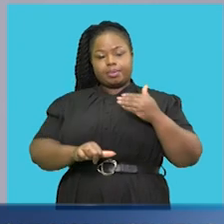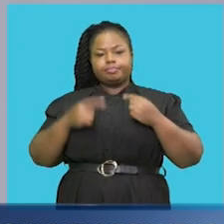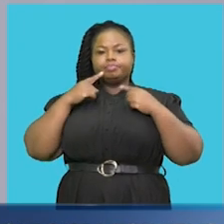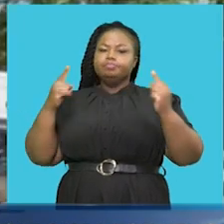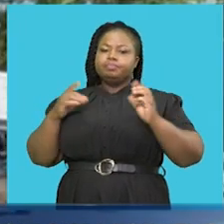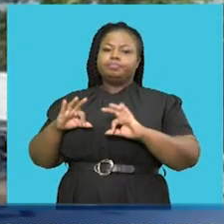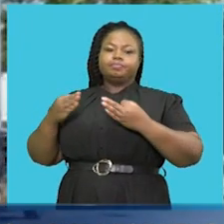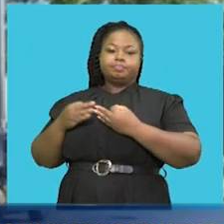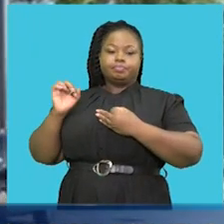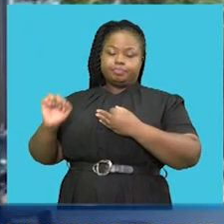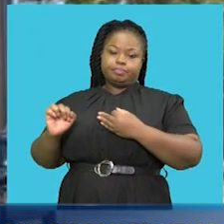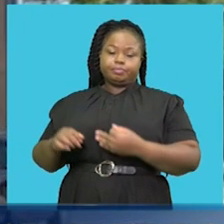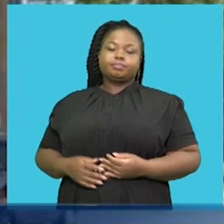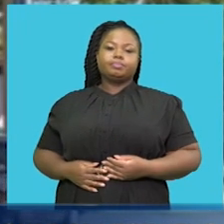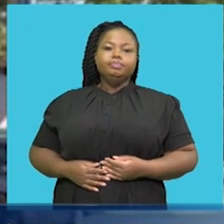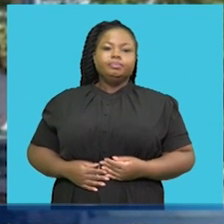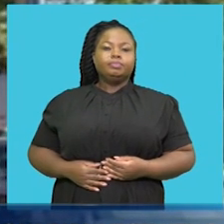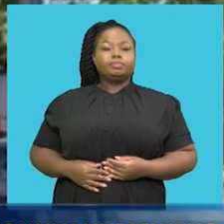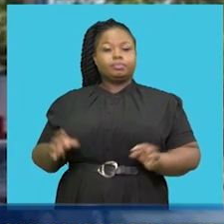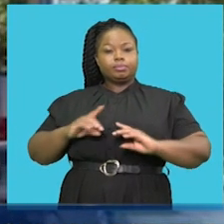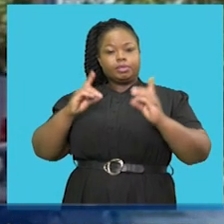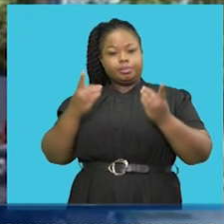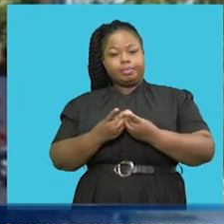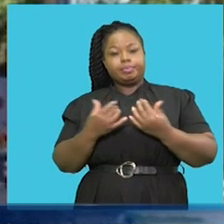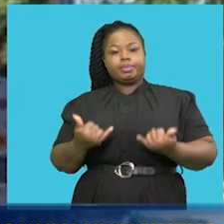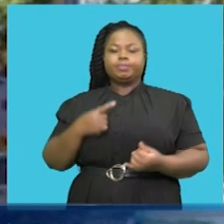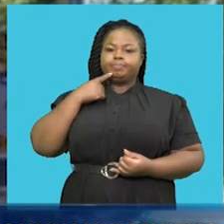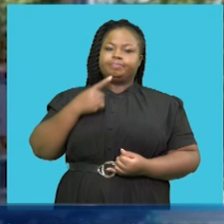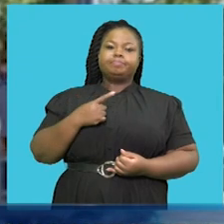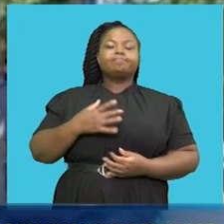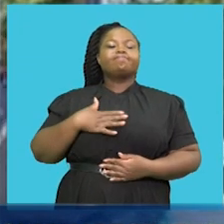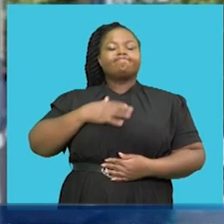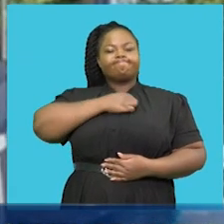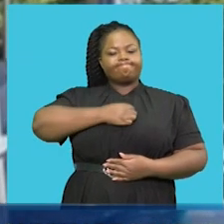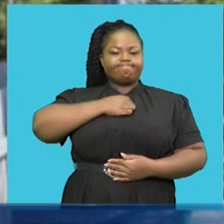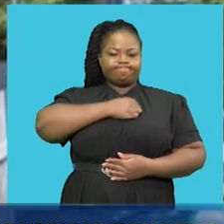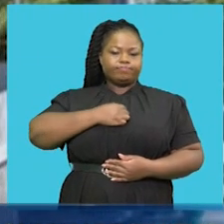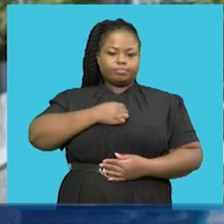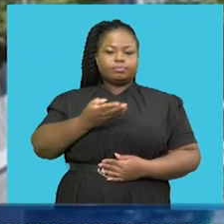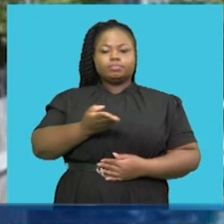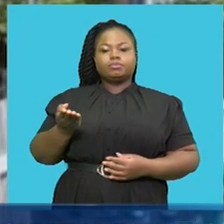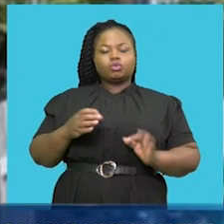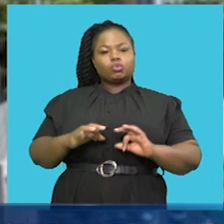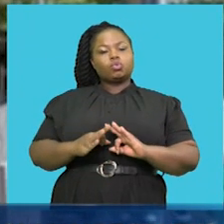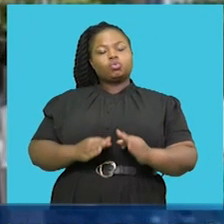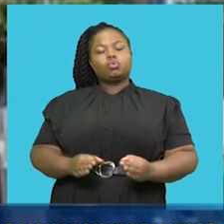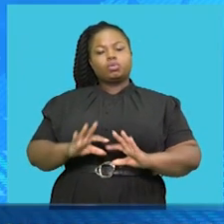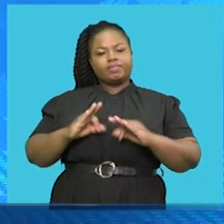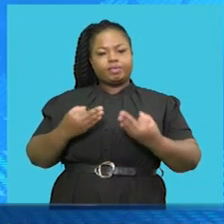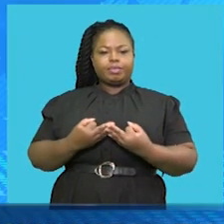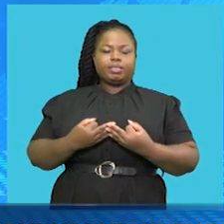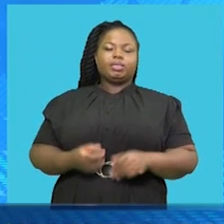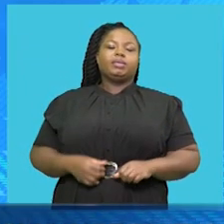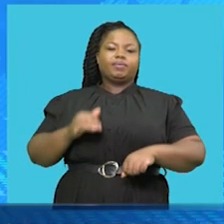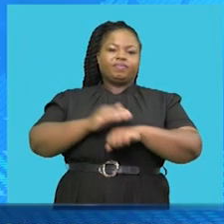by his family The department extends the deepest condolences to the family, friends